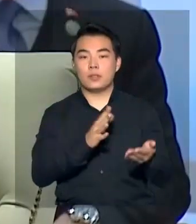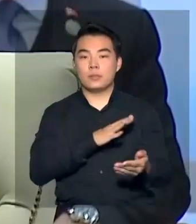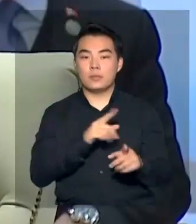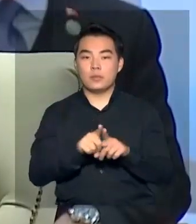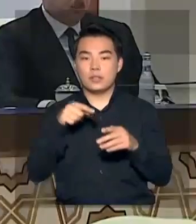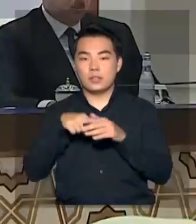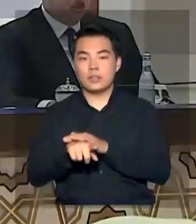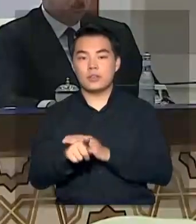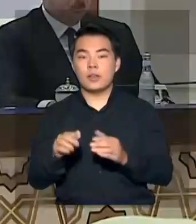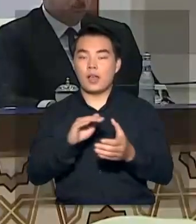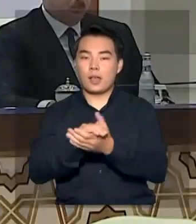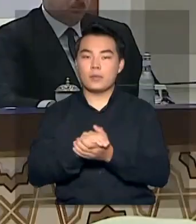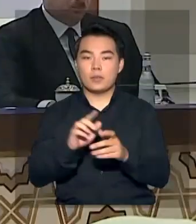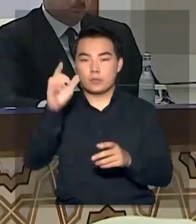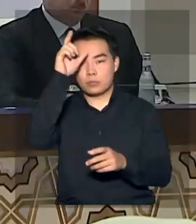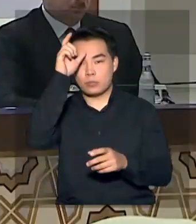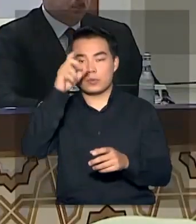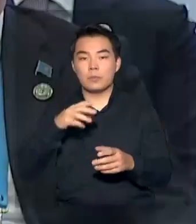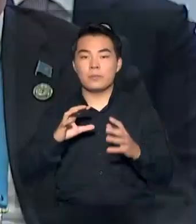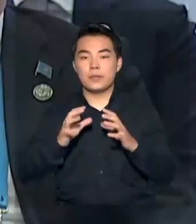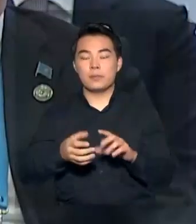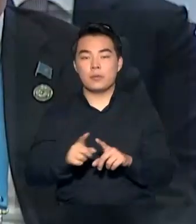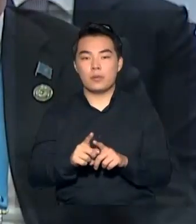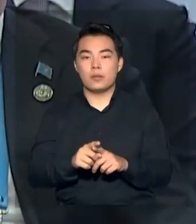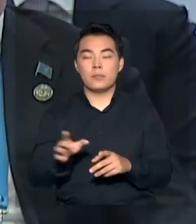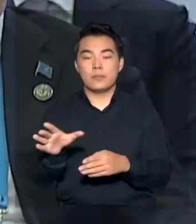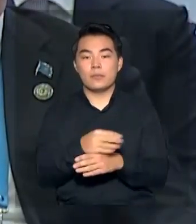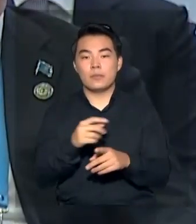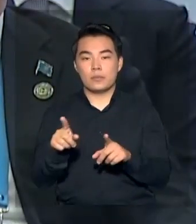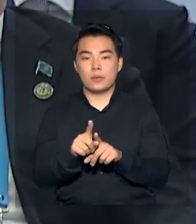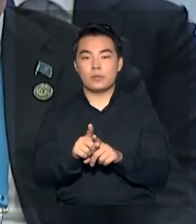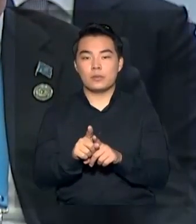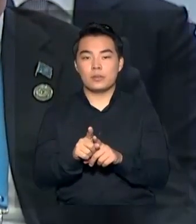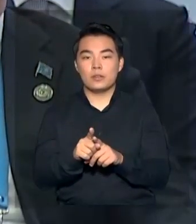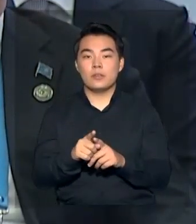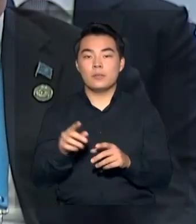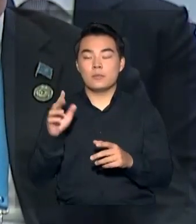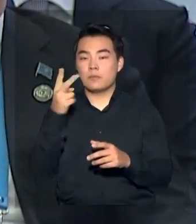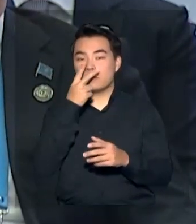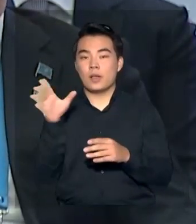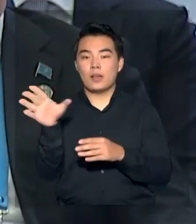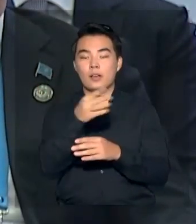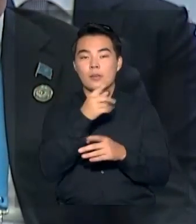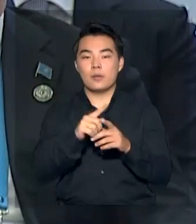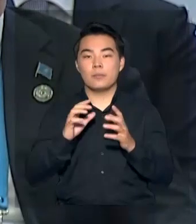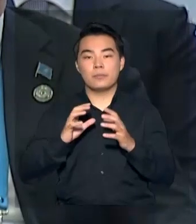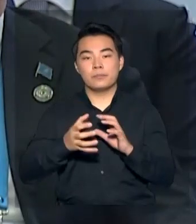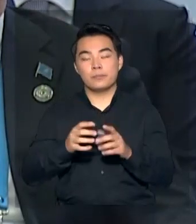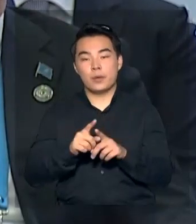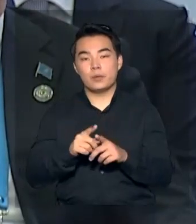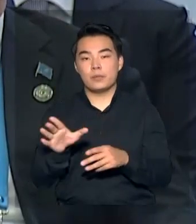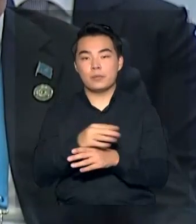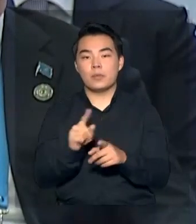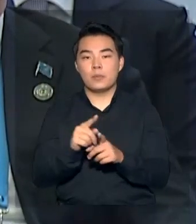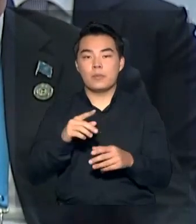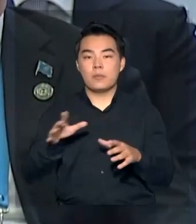интеграции. Для чего объединяется тюркский мир? Мы должны продемонстрировать всему мировому сообществу масштабность работы, которая